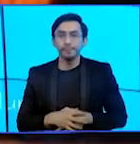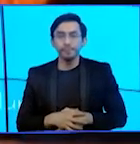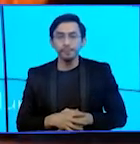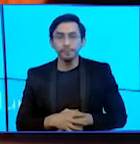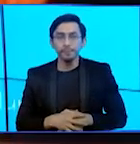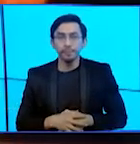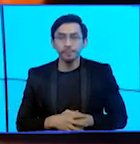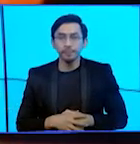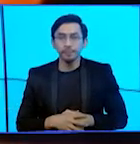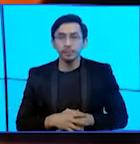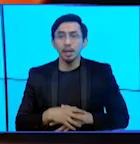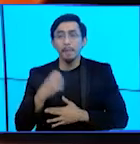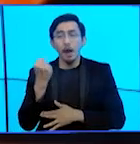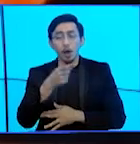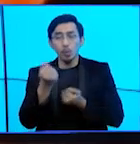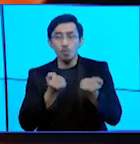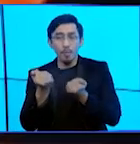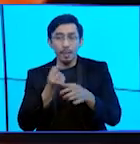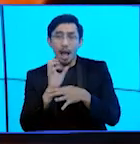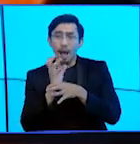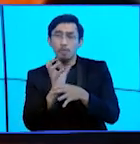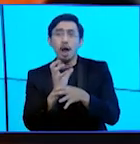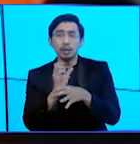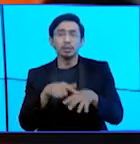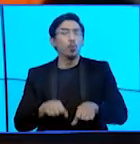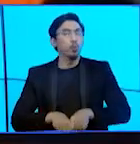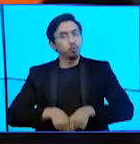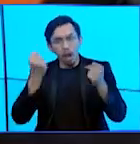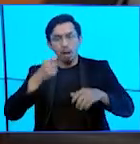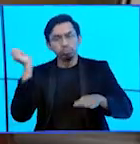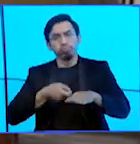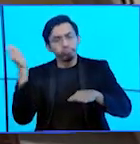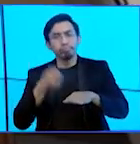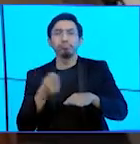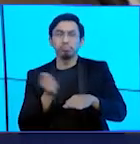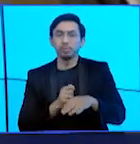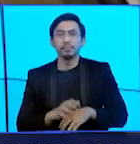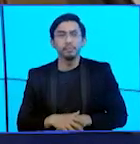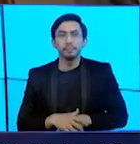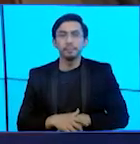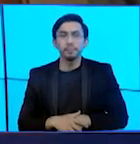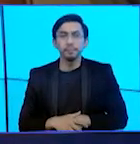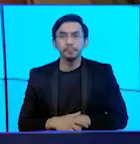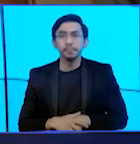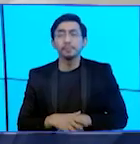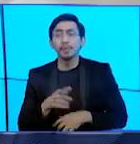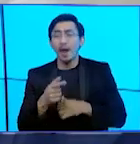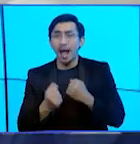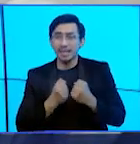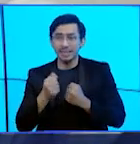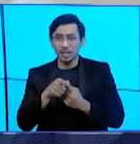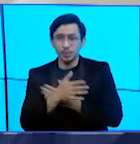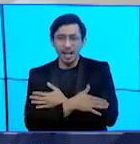pelaku merusak mobil dengan cara memukul kaca samping yang mengeluarkan kaca pecah. Aksi perampasan terjadi saat jenazah pasien bidan